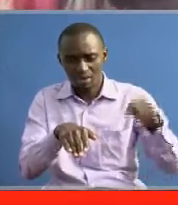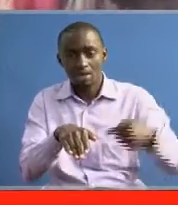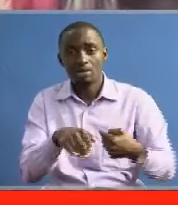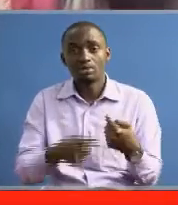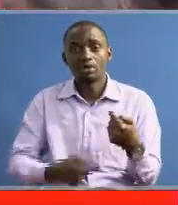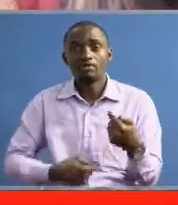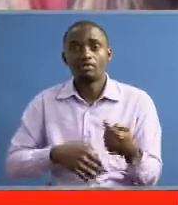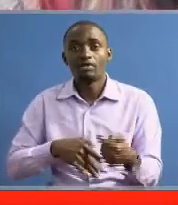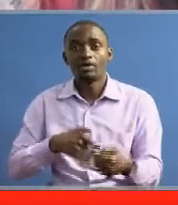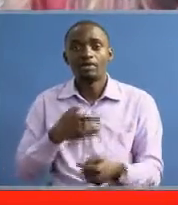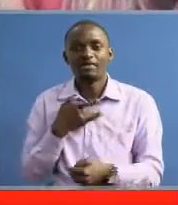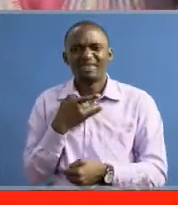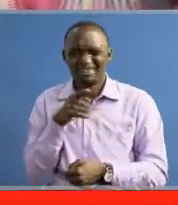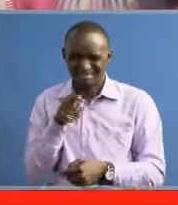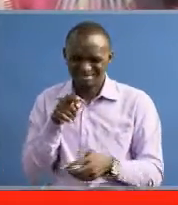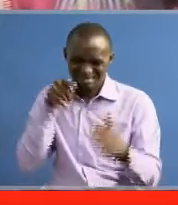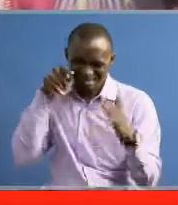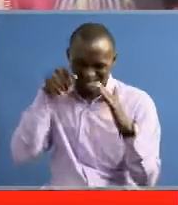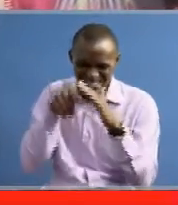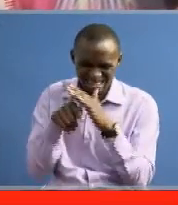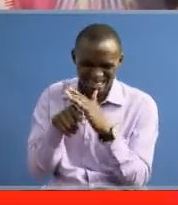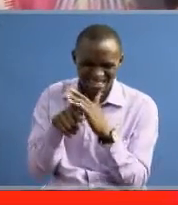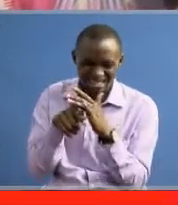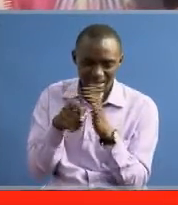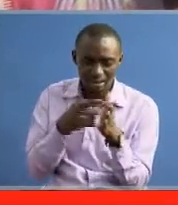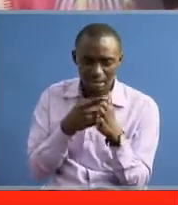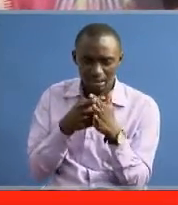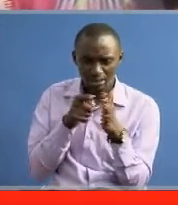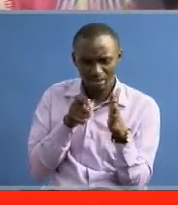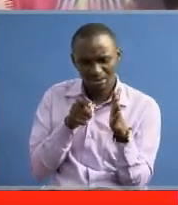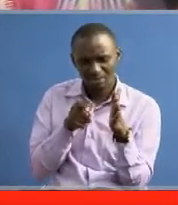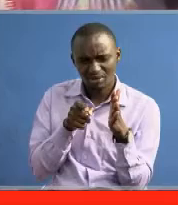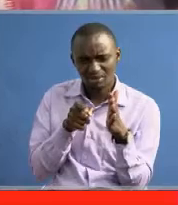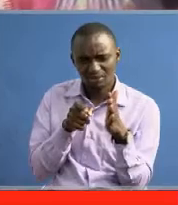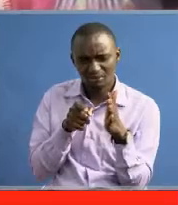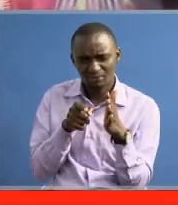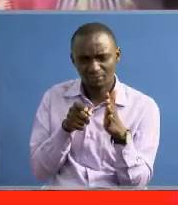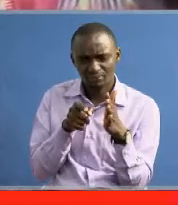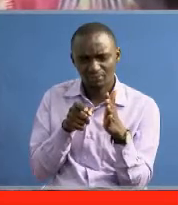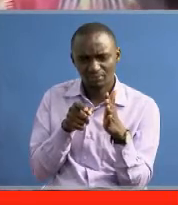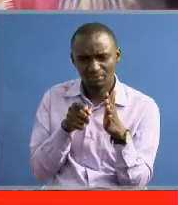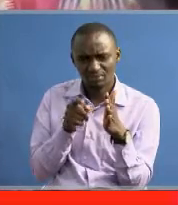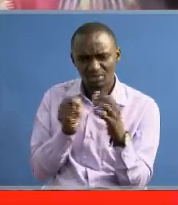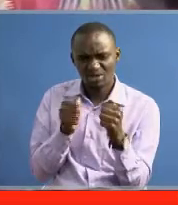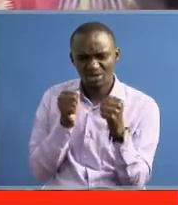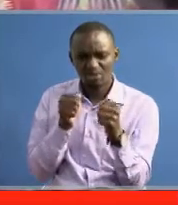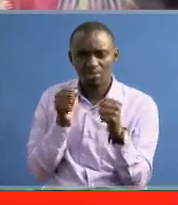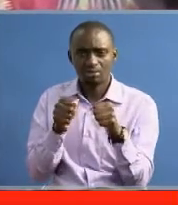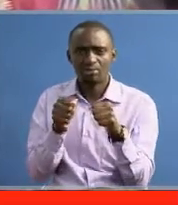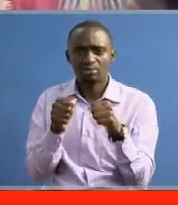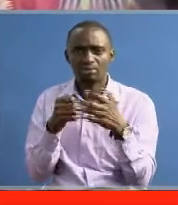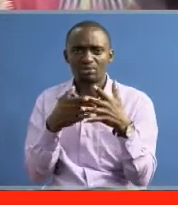mteremko, hii yenye kushikana, kushika mikuu ya nyuma,